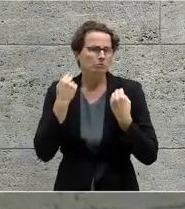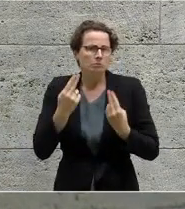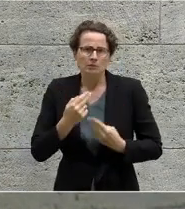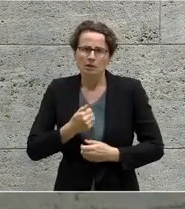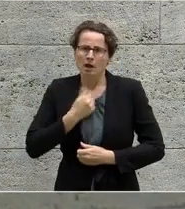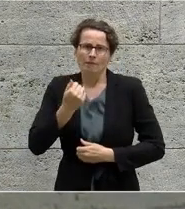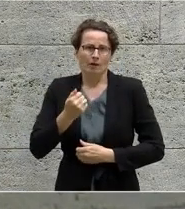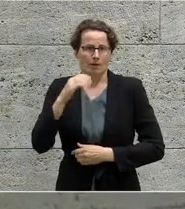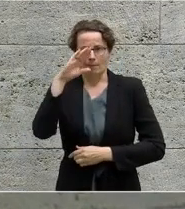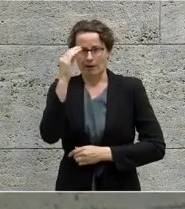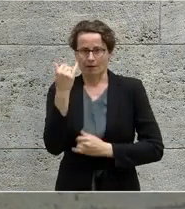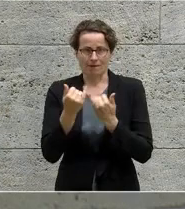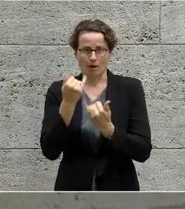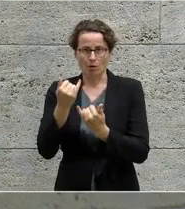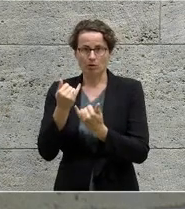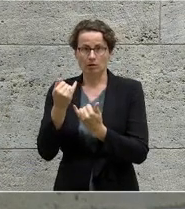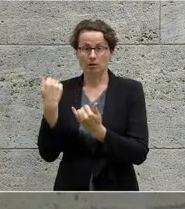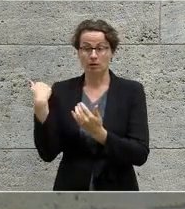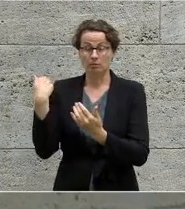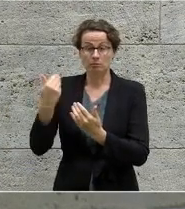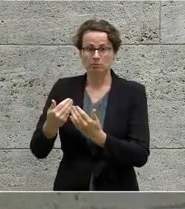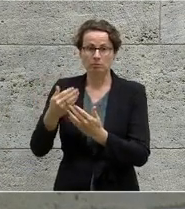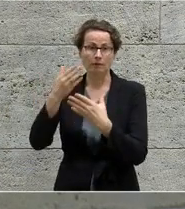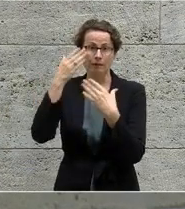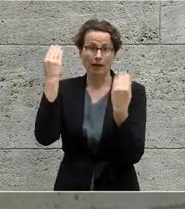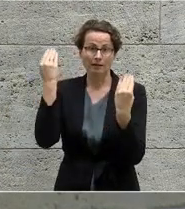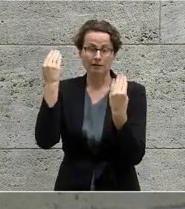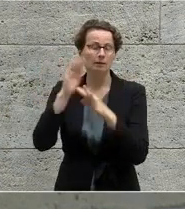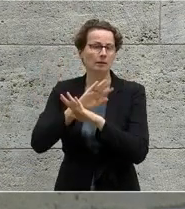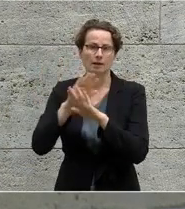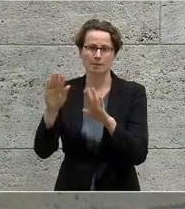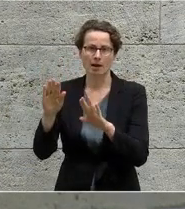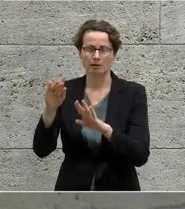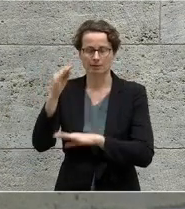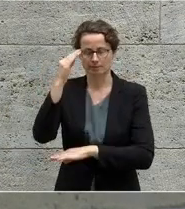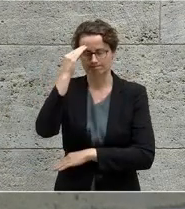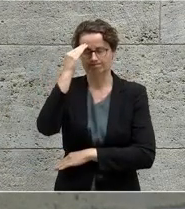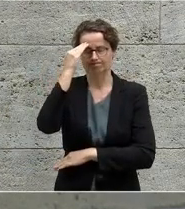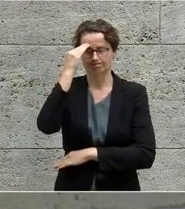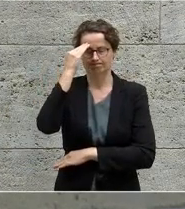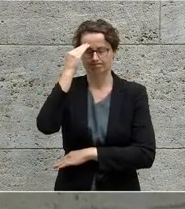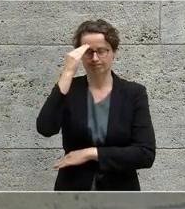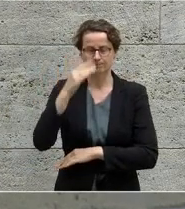nie vergessen und ihr Vermächtnis bewahren.